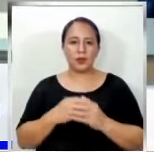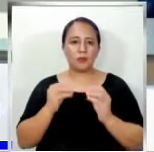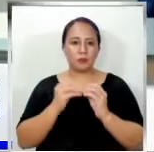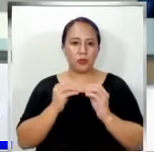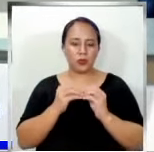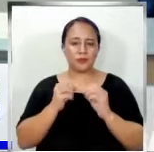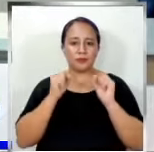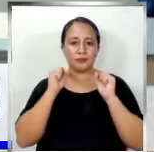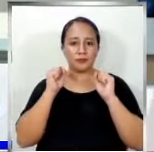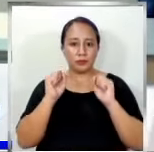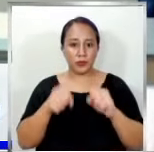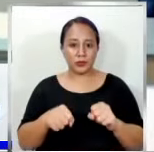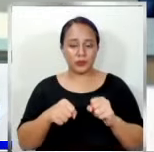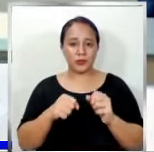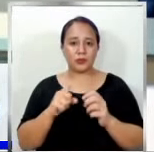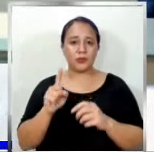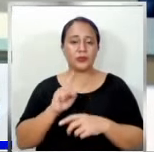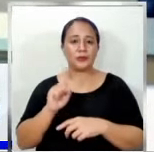possibility